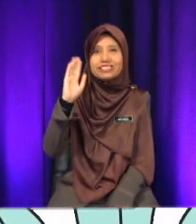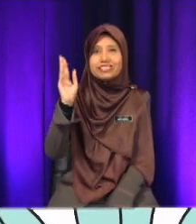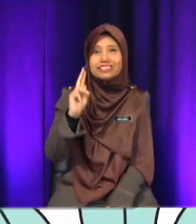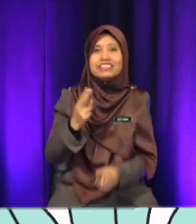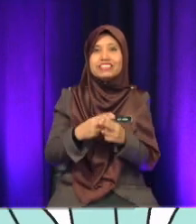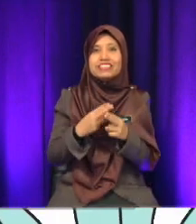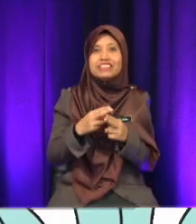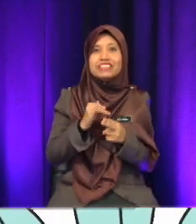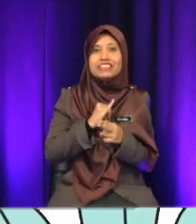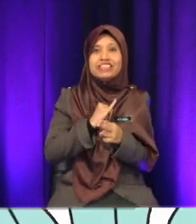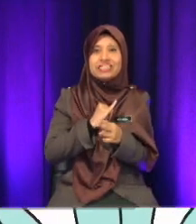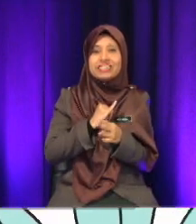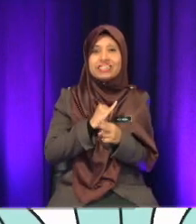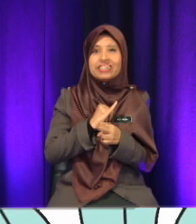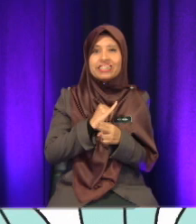iya